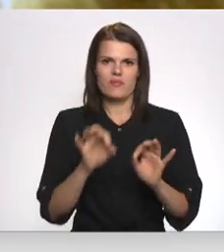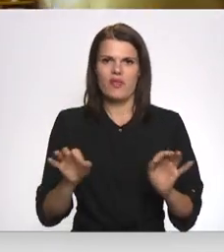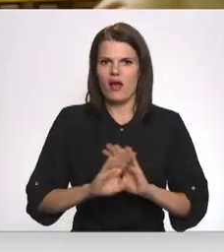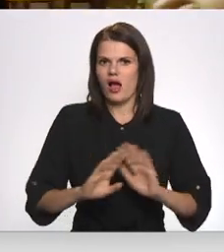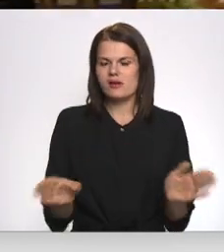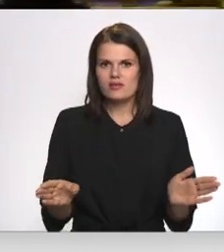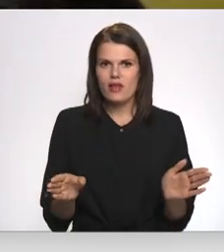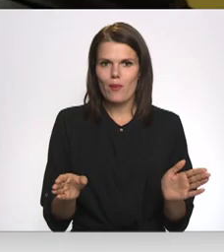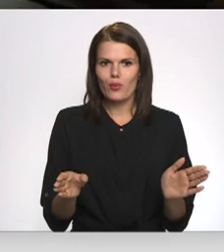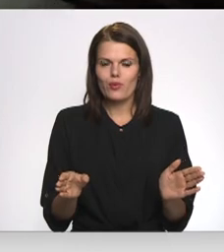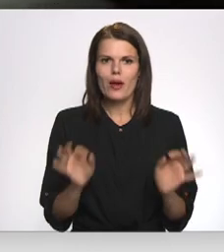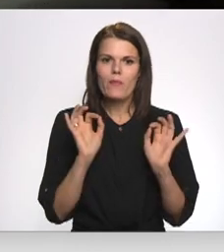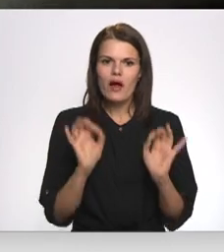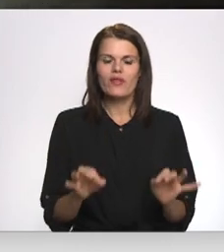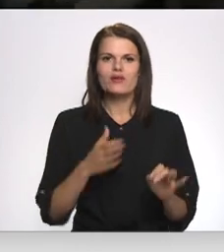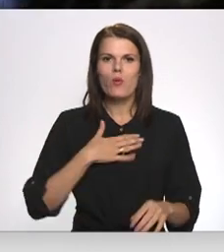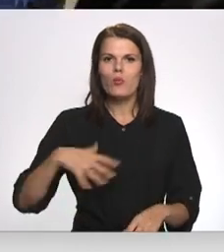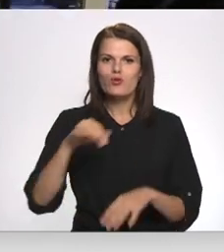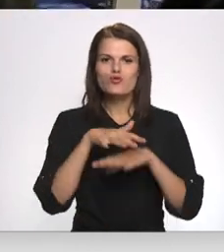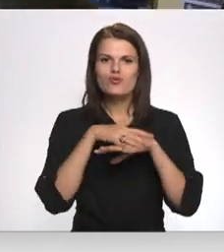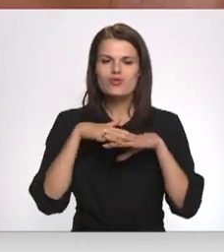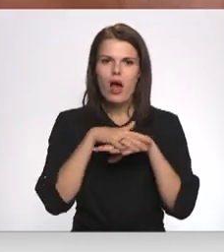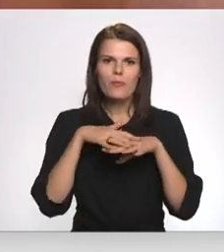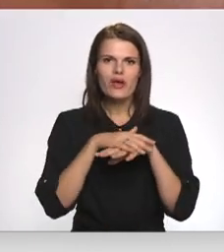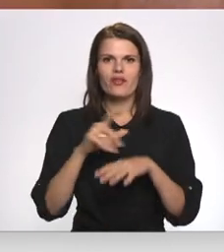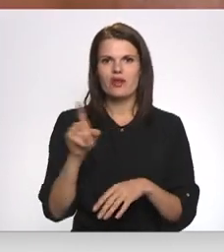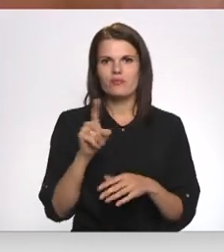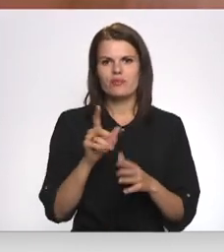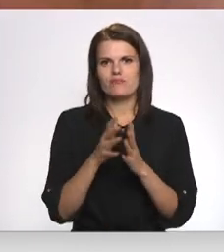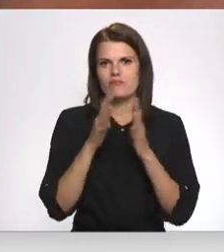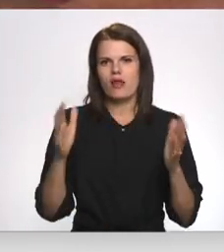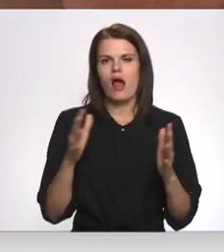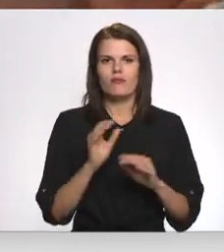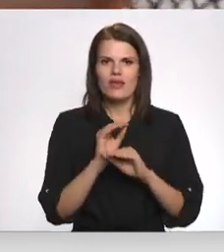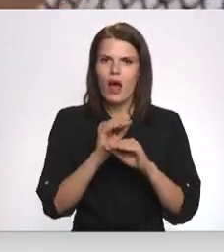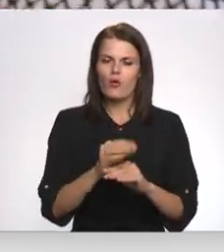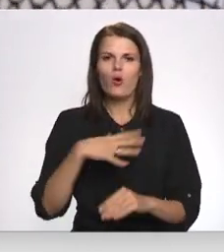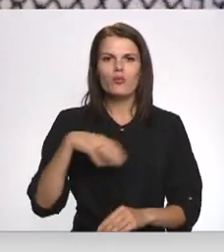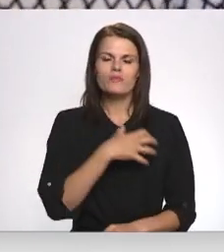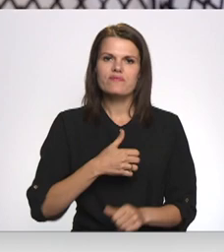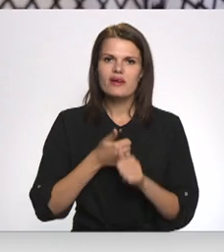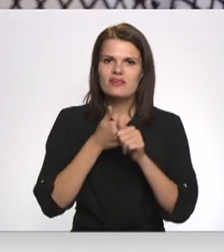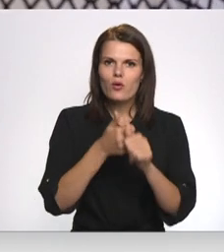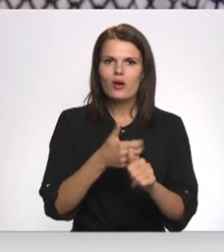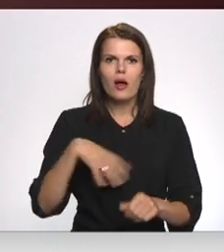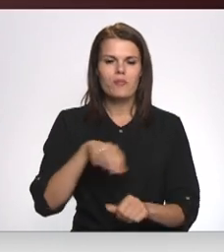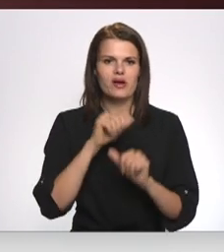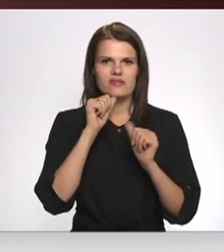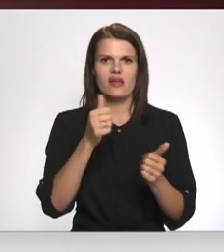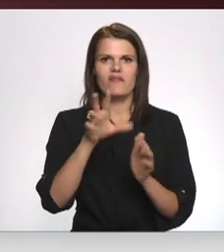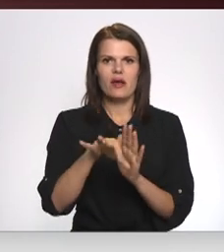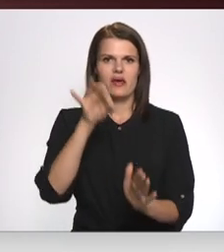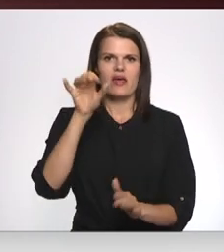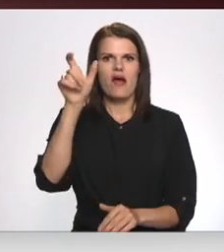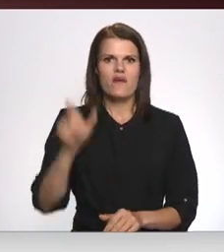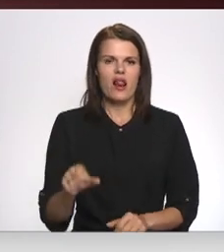jo īstenībā mūsu sabiedrības ir arī tāds liels ieguldījums, kad mums ir jāseko līdzi, mēs nevaram ievēlēt.